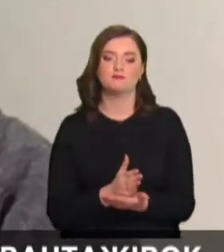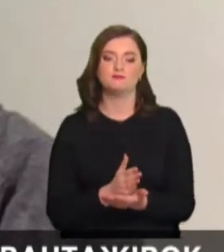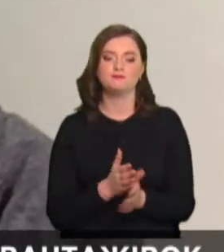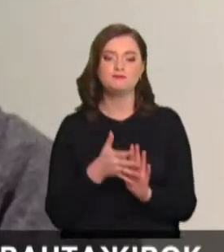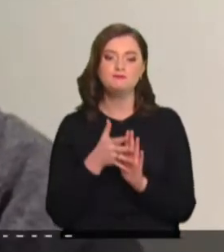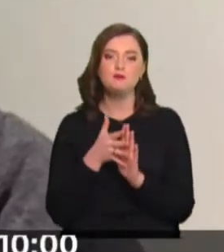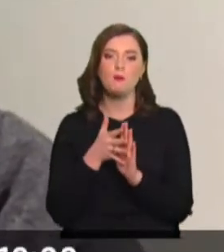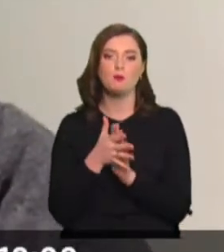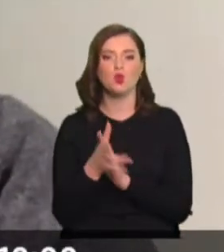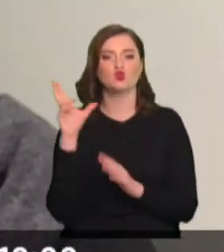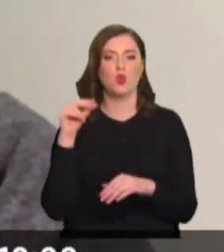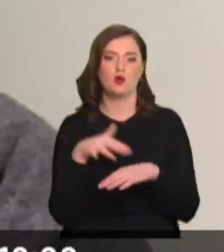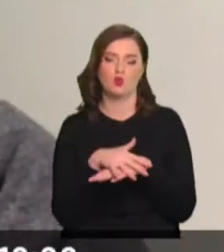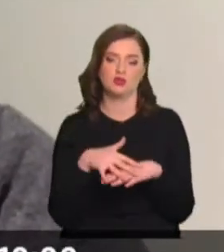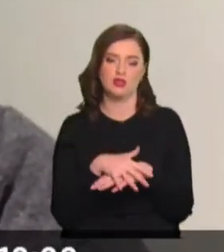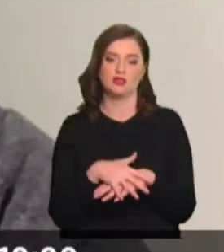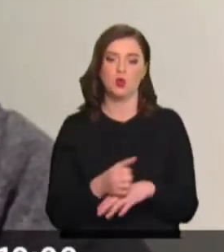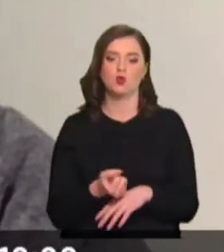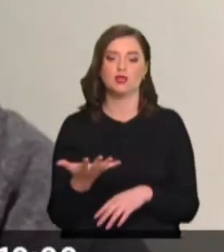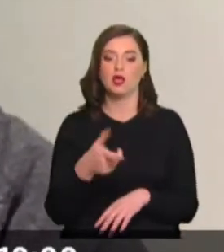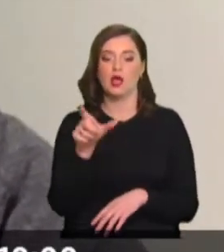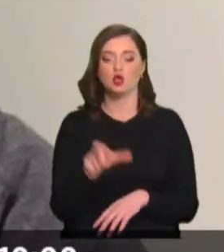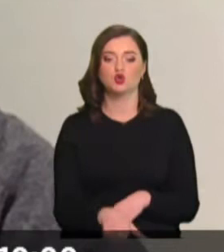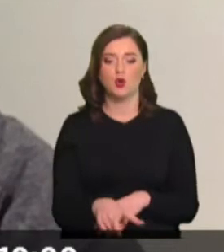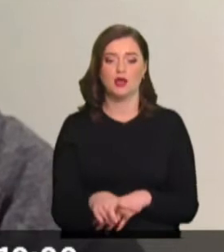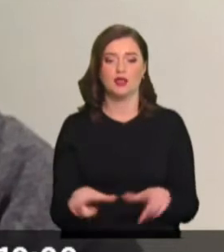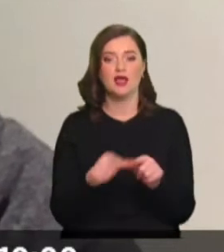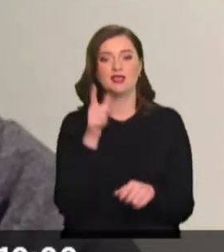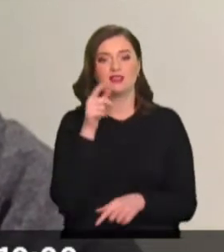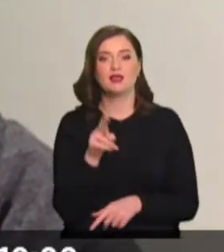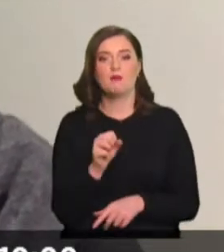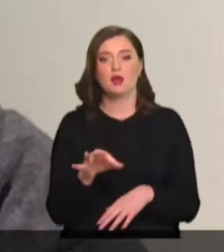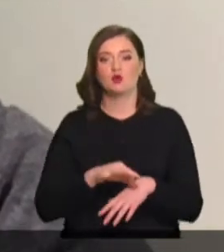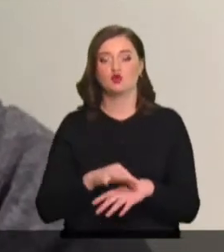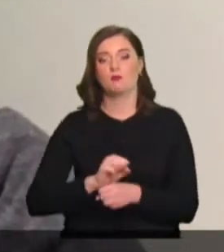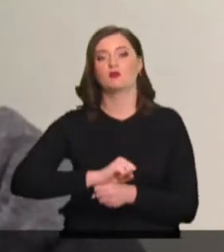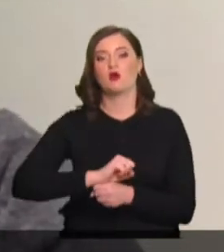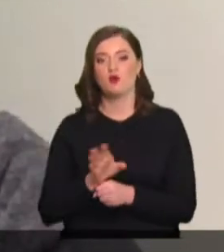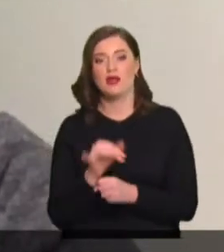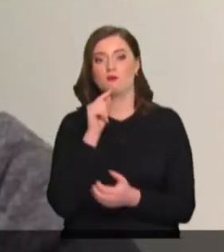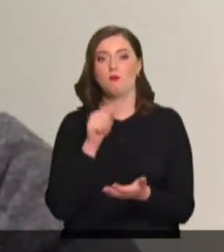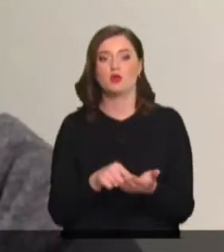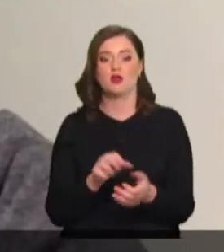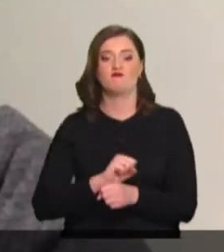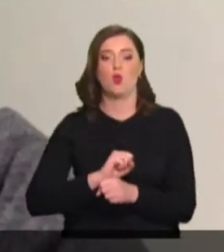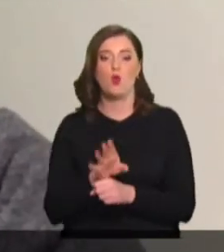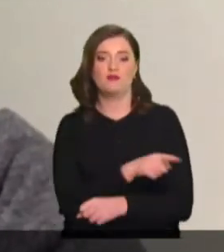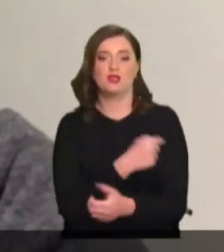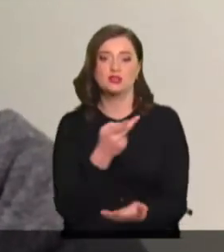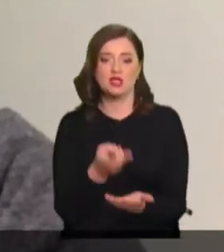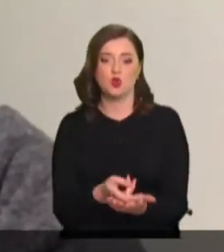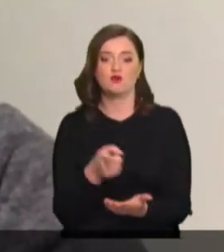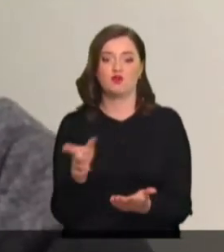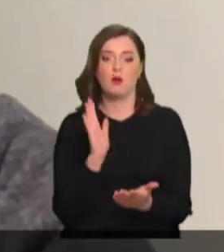прозорої статистики, оскільки якщо людина така з діабетом захворіє на ковід і потрапить у ковід-стаціонар, то вона